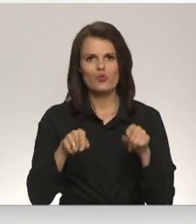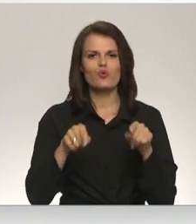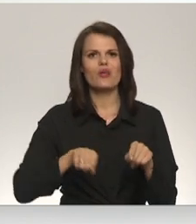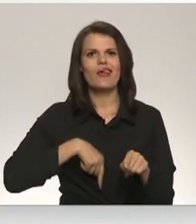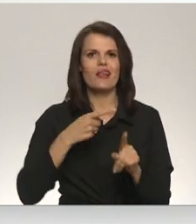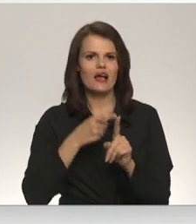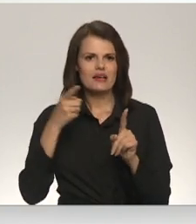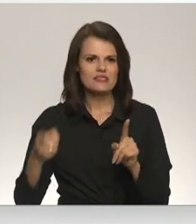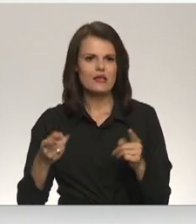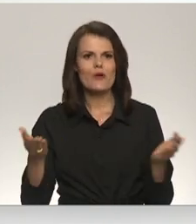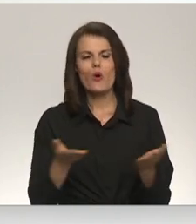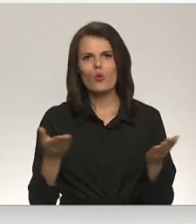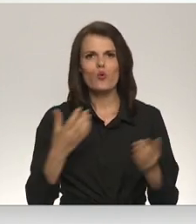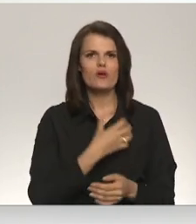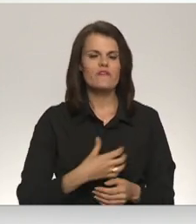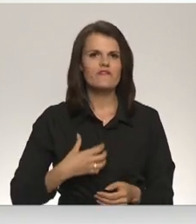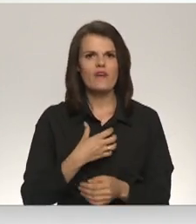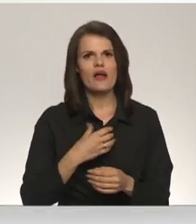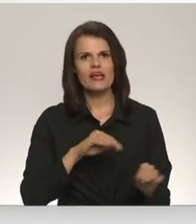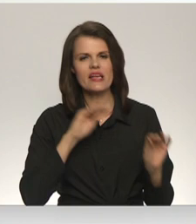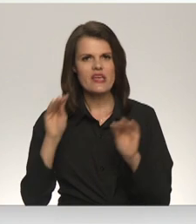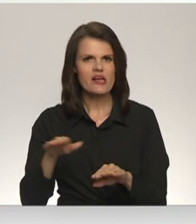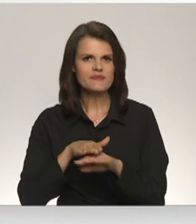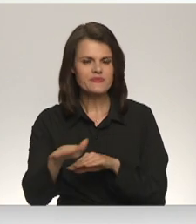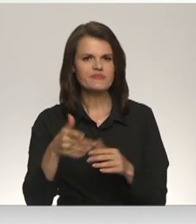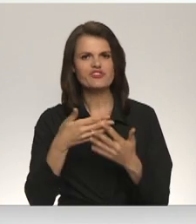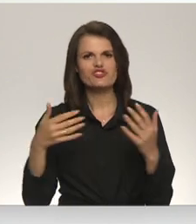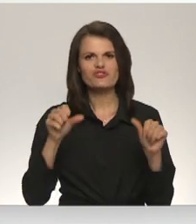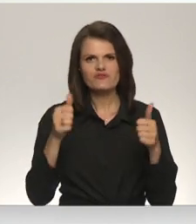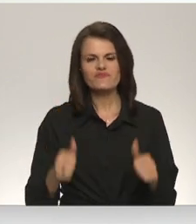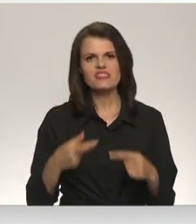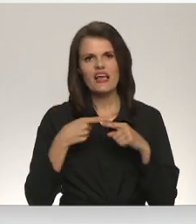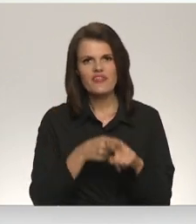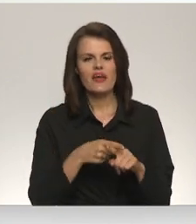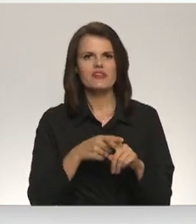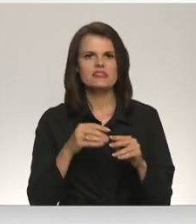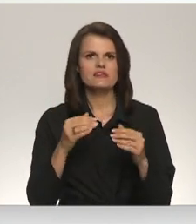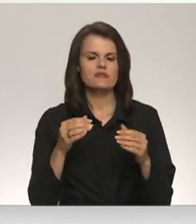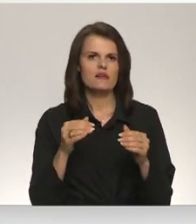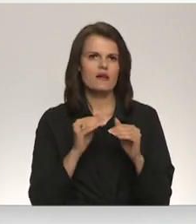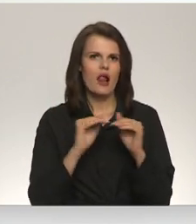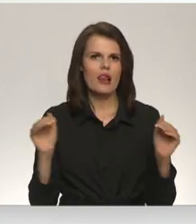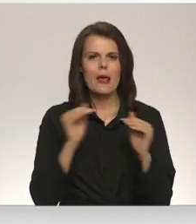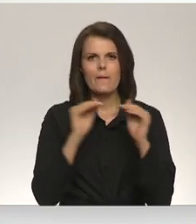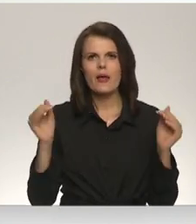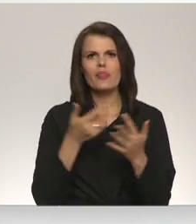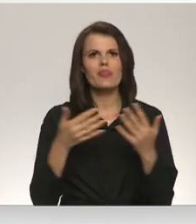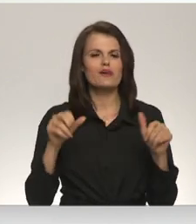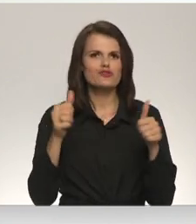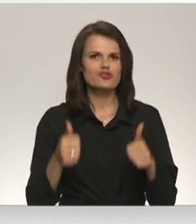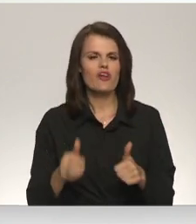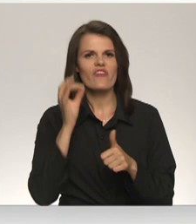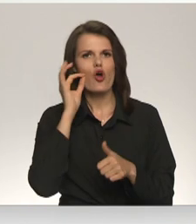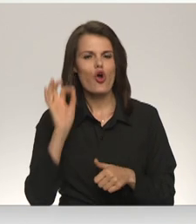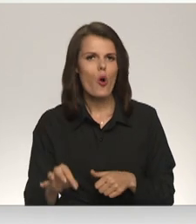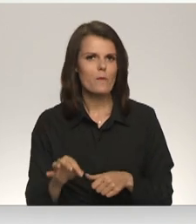ilgāks periods, kurā ir nepieciešams ieviest un ir dažādu veidu tehniskās stadijas un dažādu veidu